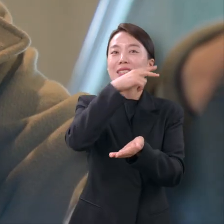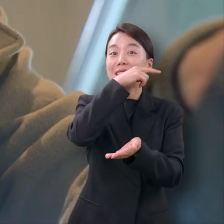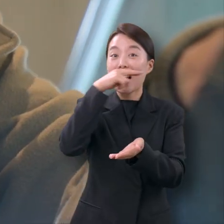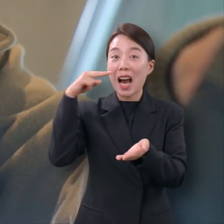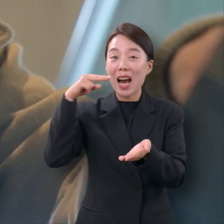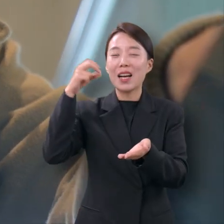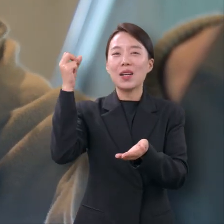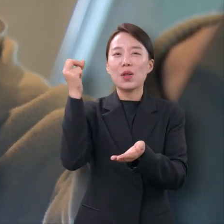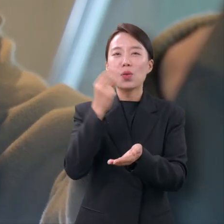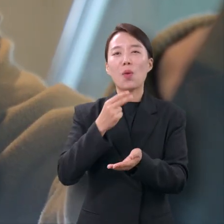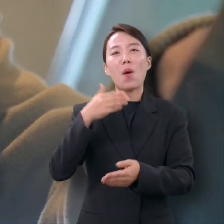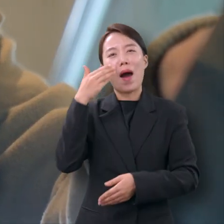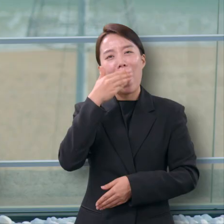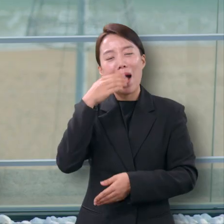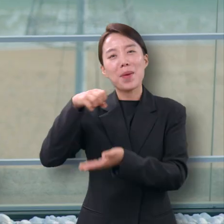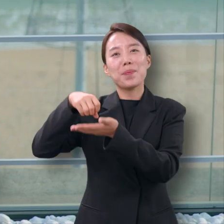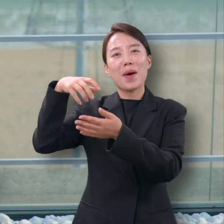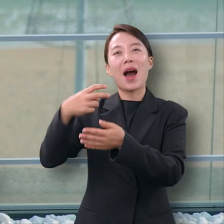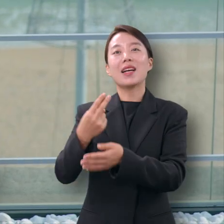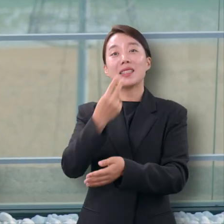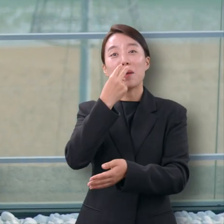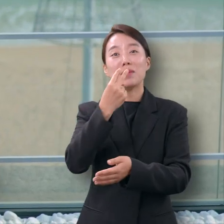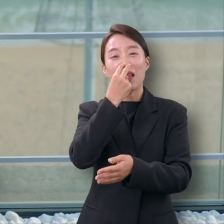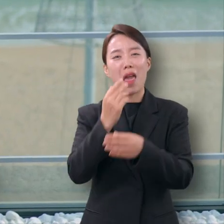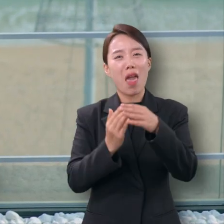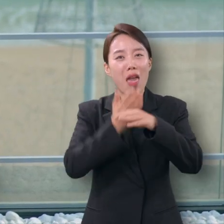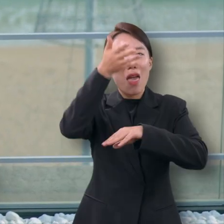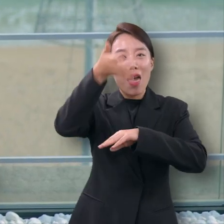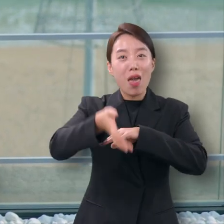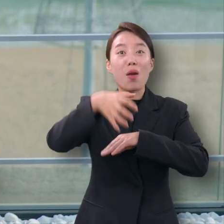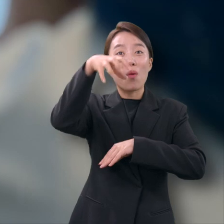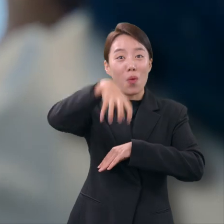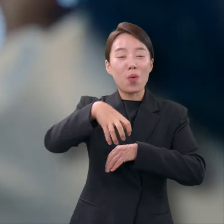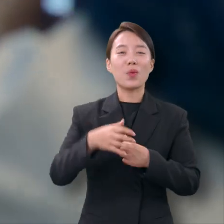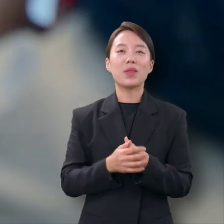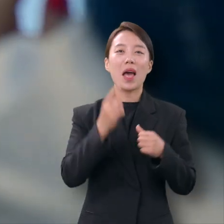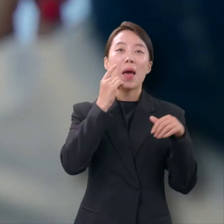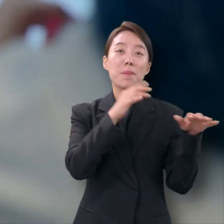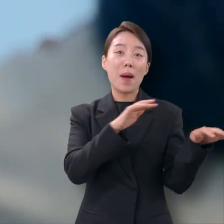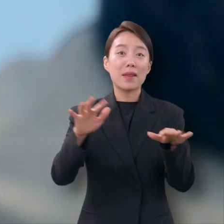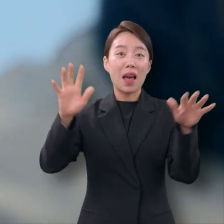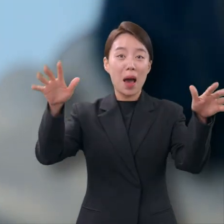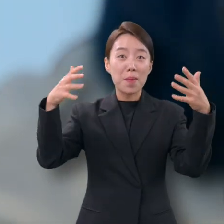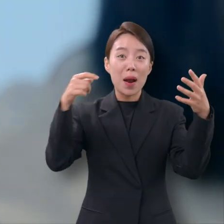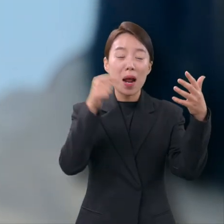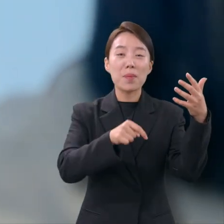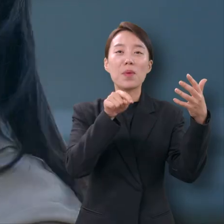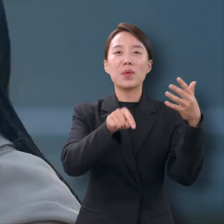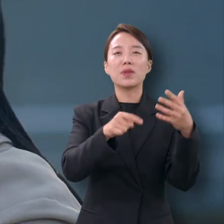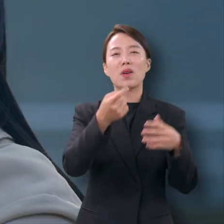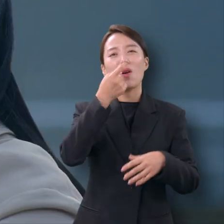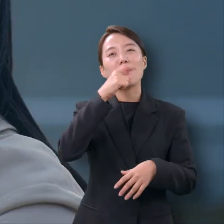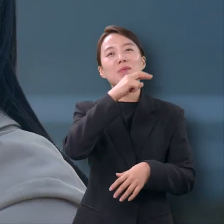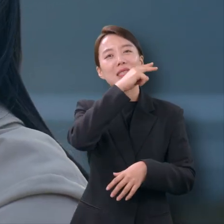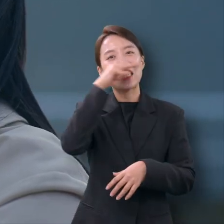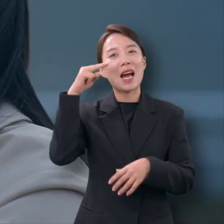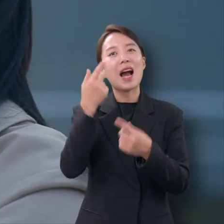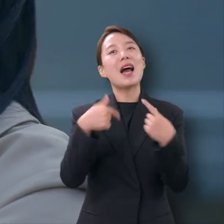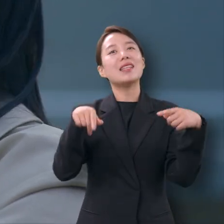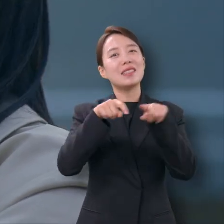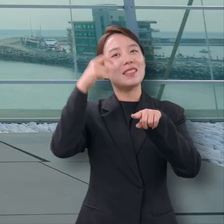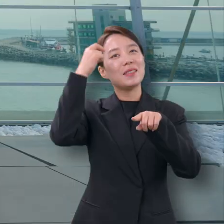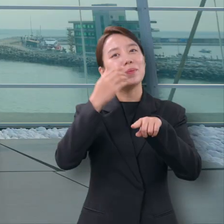향과 달콤한 빵 굽는 냄새가 넘치는 거리. 바다 내음에 실려오는 진한